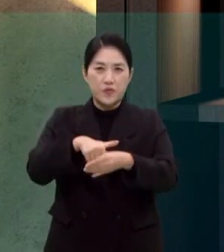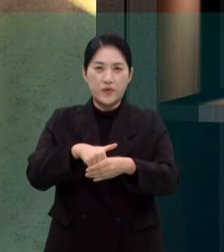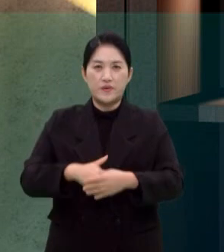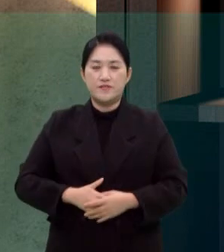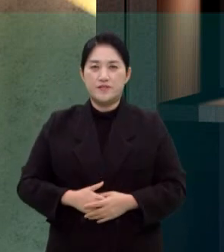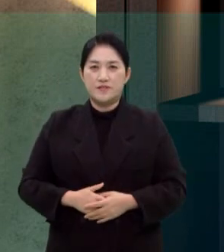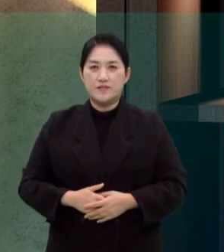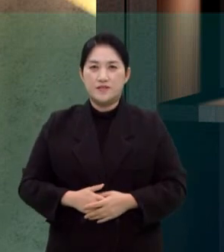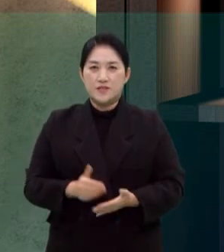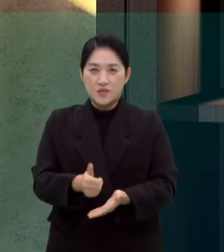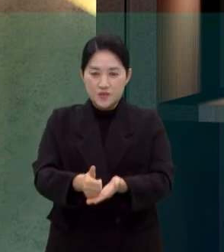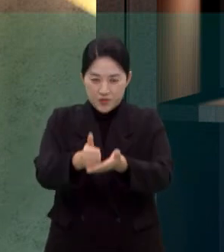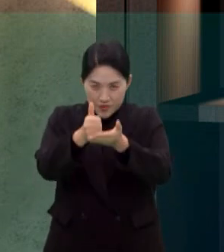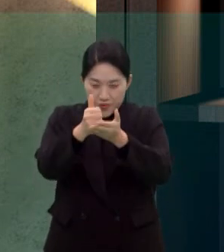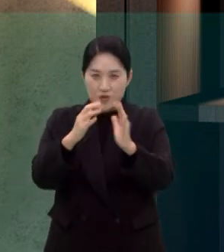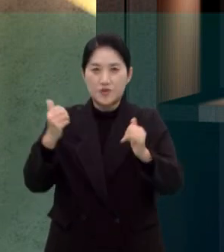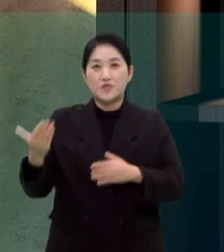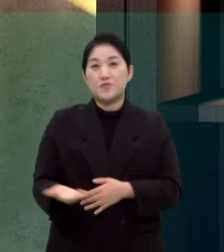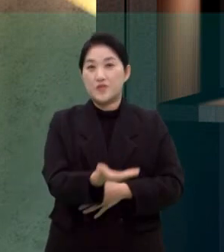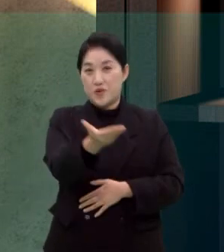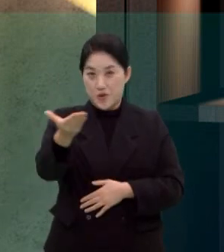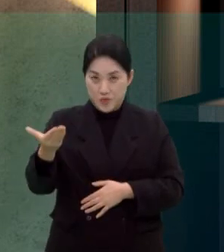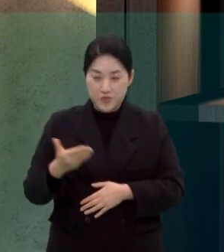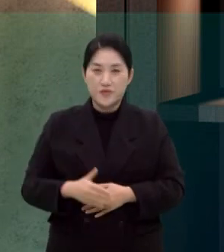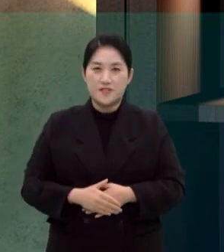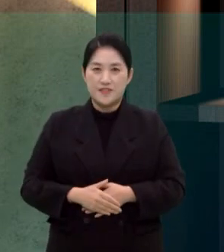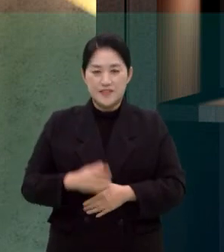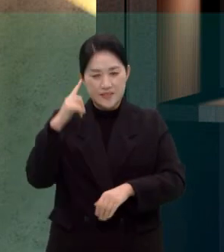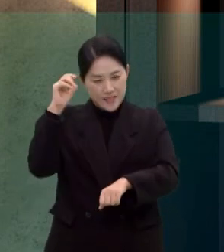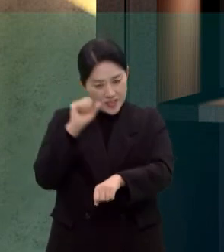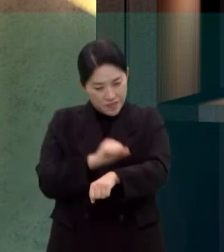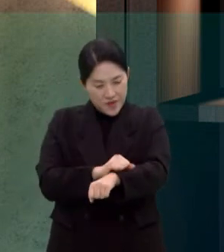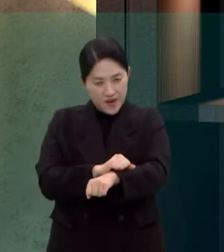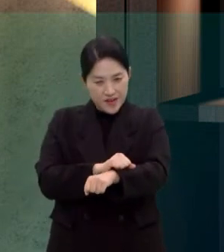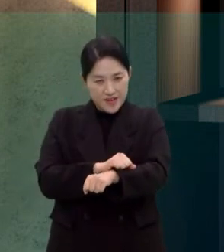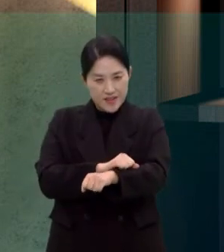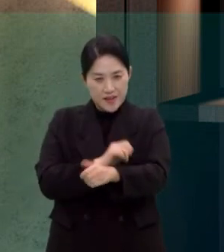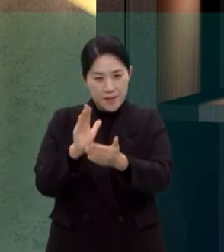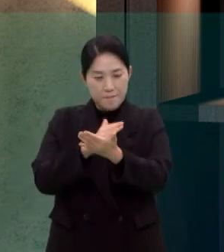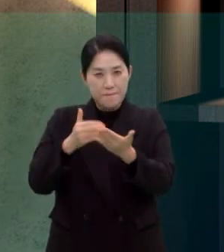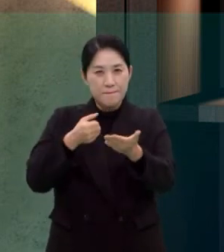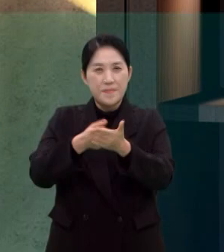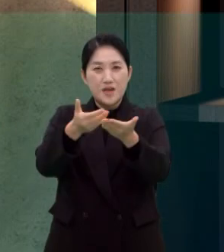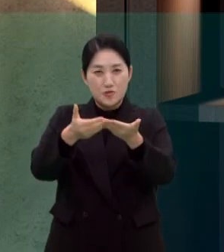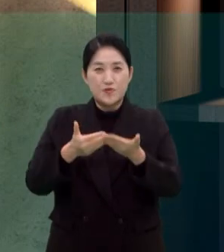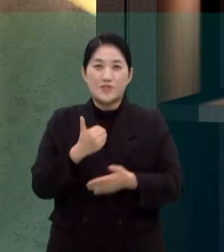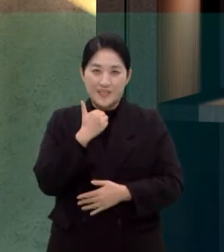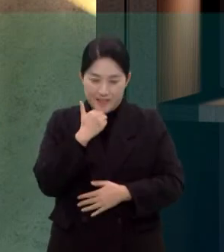존경하는 국민 여러분의 현명한 선택을 기다리겠습니다.